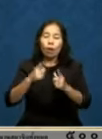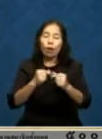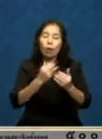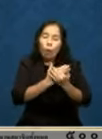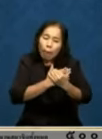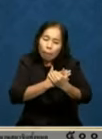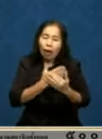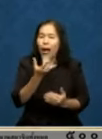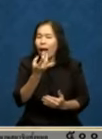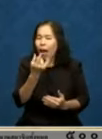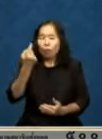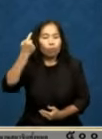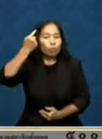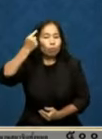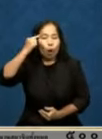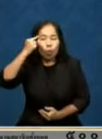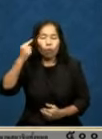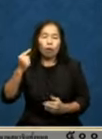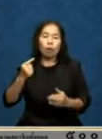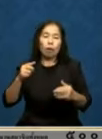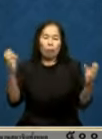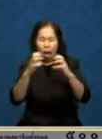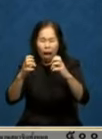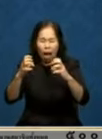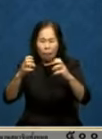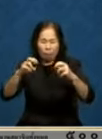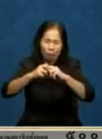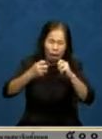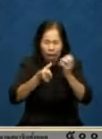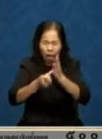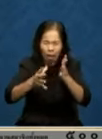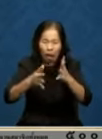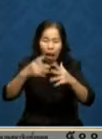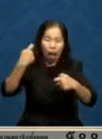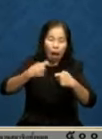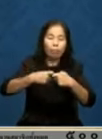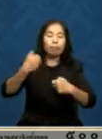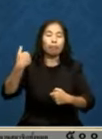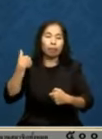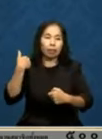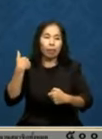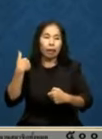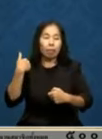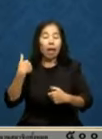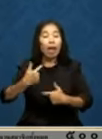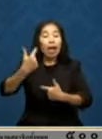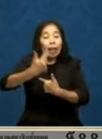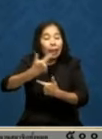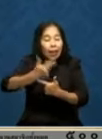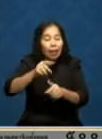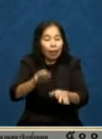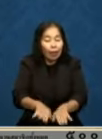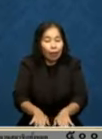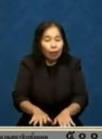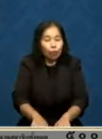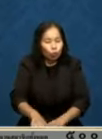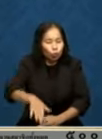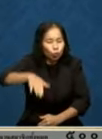การรับมือกับความขัดแย้งอย่างเหมาะสมค่ะนอกจากนี้นะคะสิ่งสำคัญในการเลี้ยงดูในวัยเด็กนะคะจะเป็นปัจจัยก